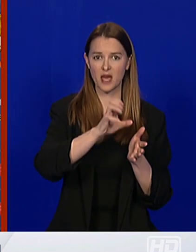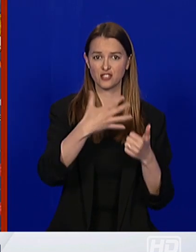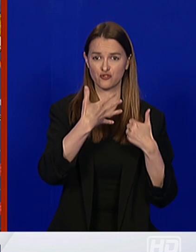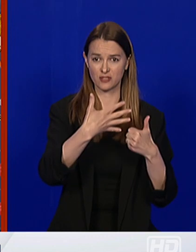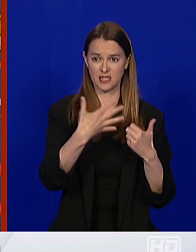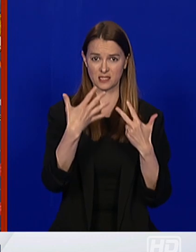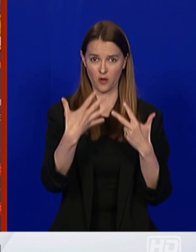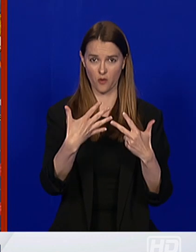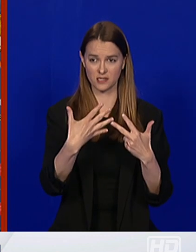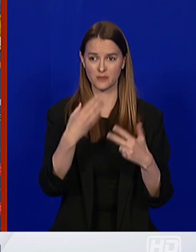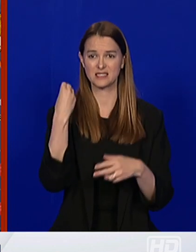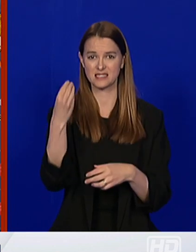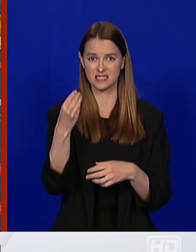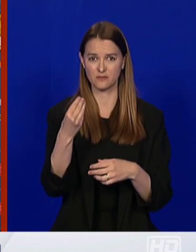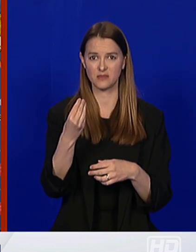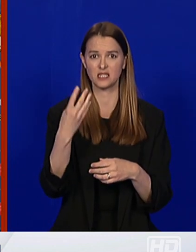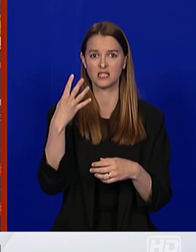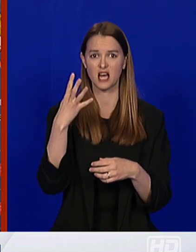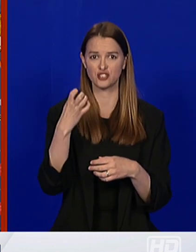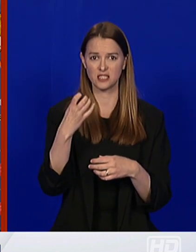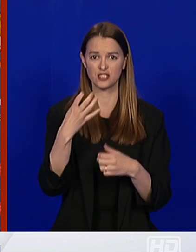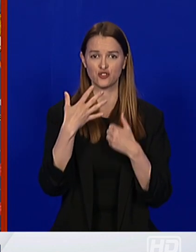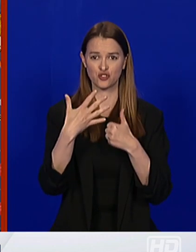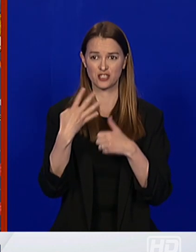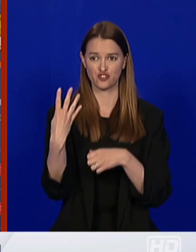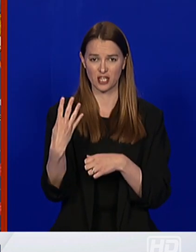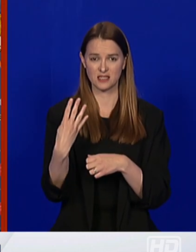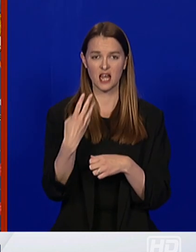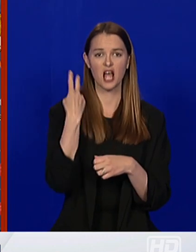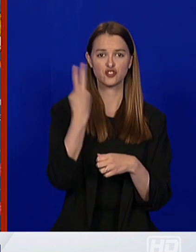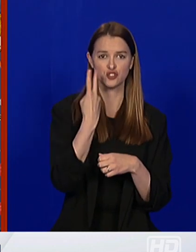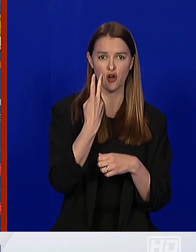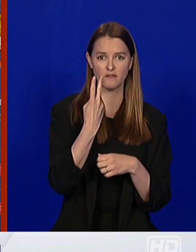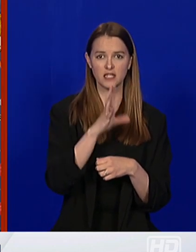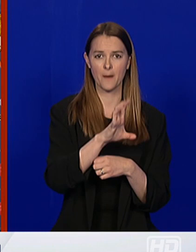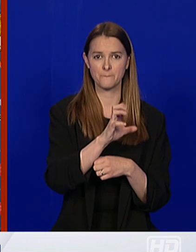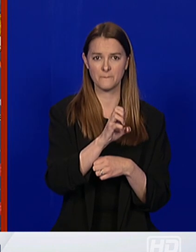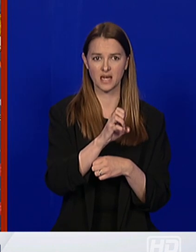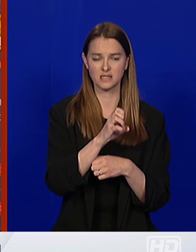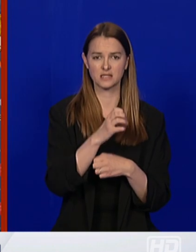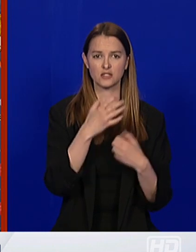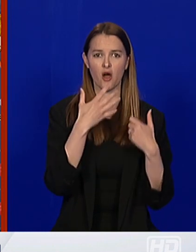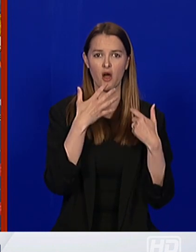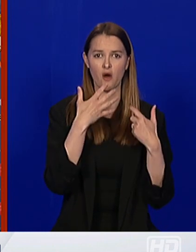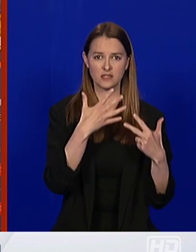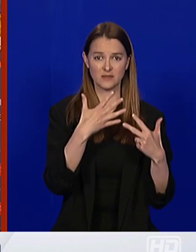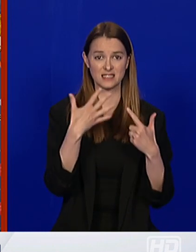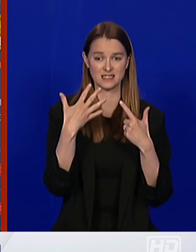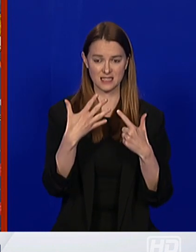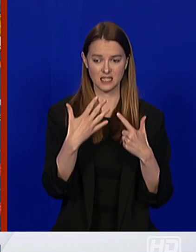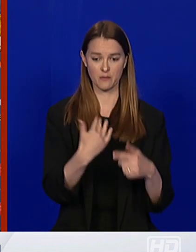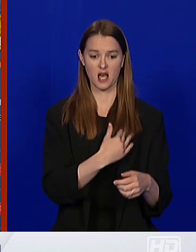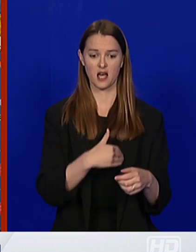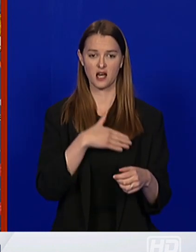1568, Srbija 464, Slovenija 587 i Hrvatska